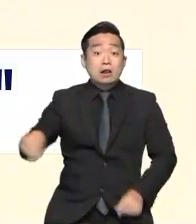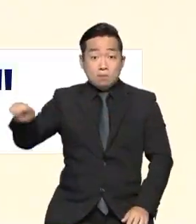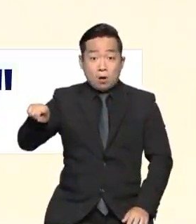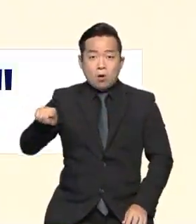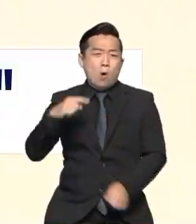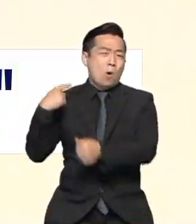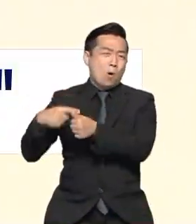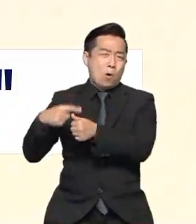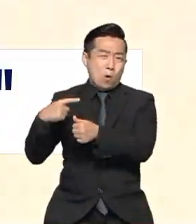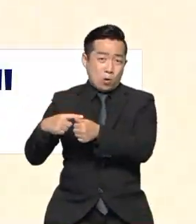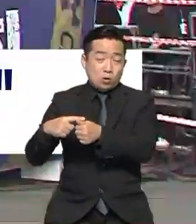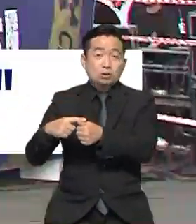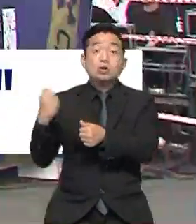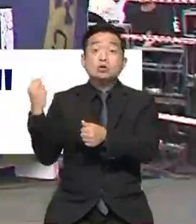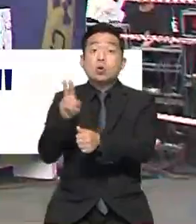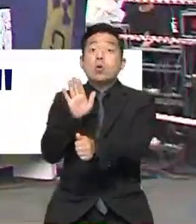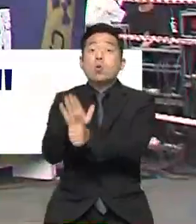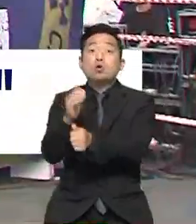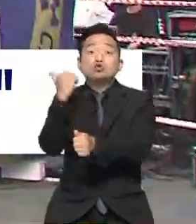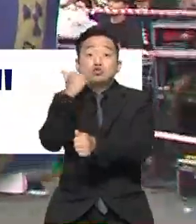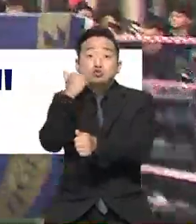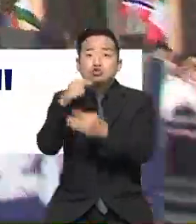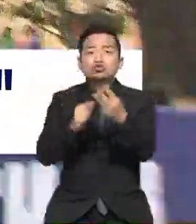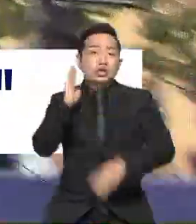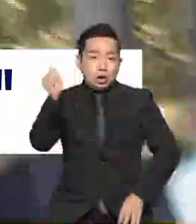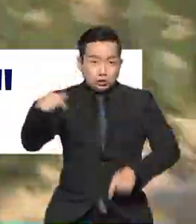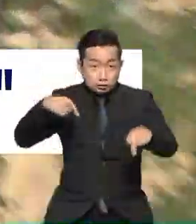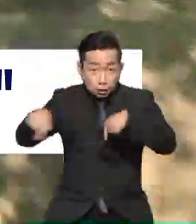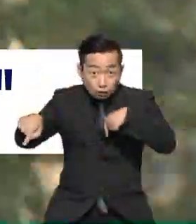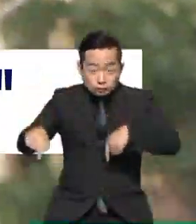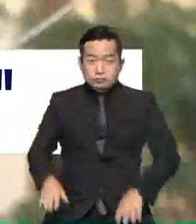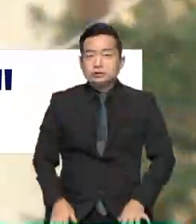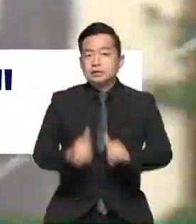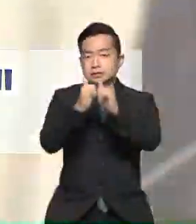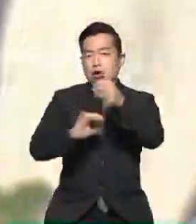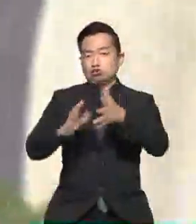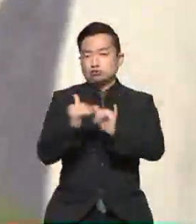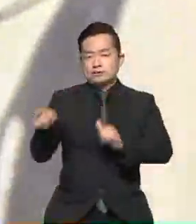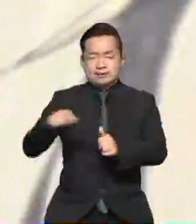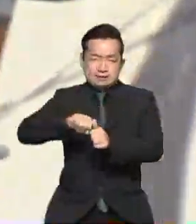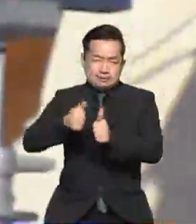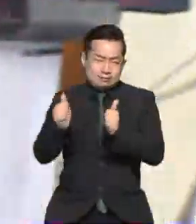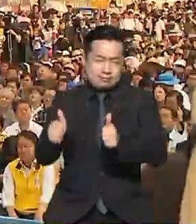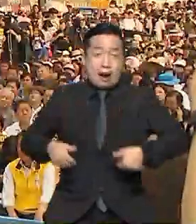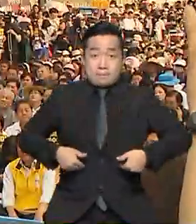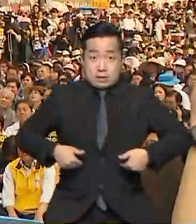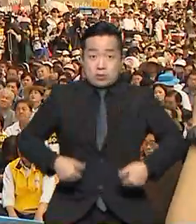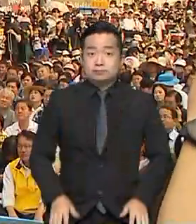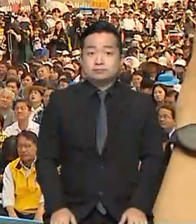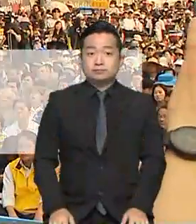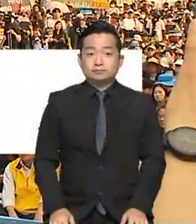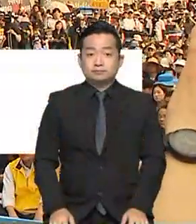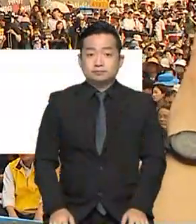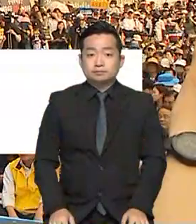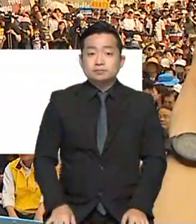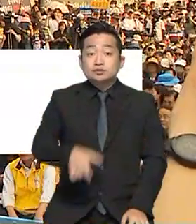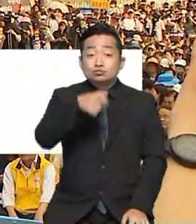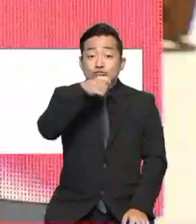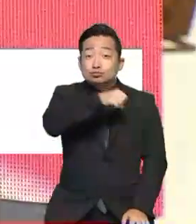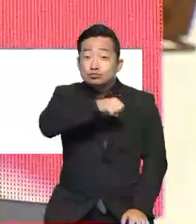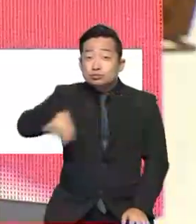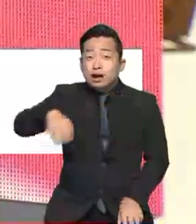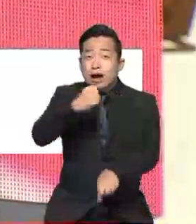지원 사격하고 있는 윤석열 정부는 역사와 국민의 심판을 받을 거라고 주장했습니다. 방류할까